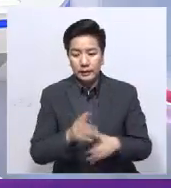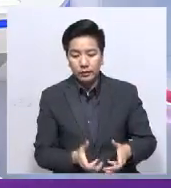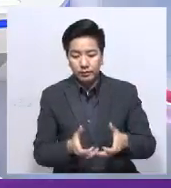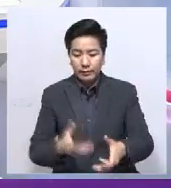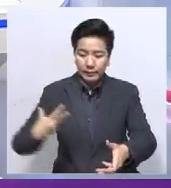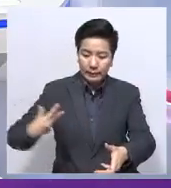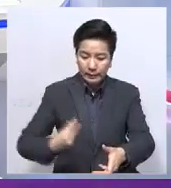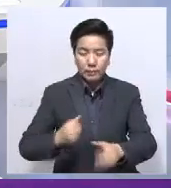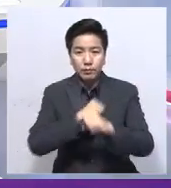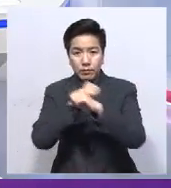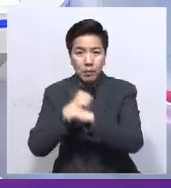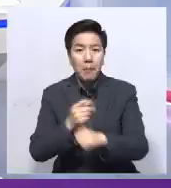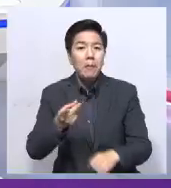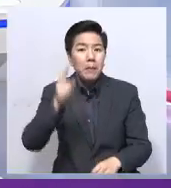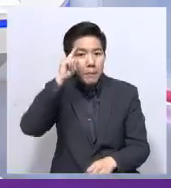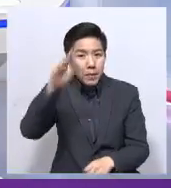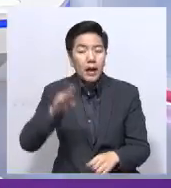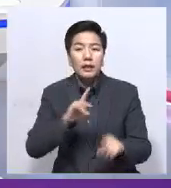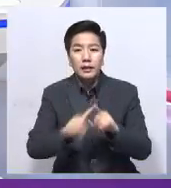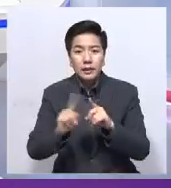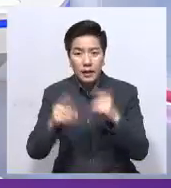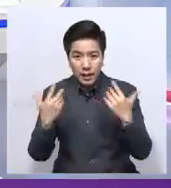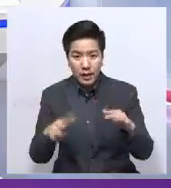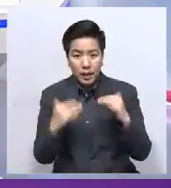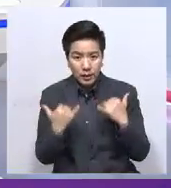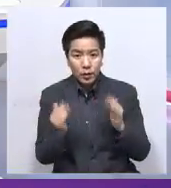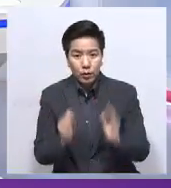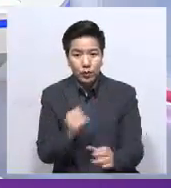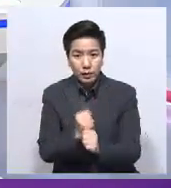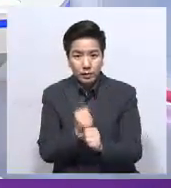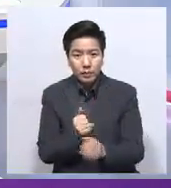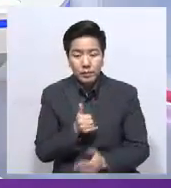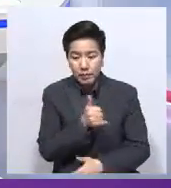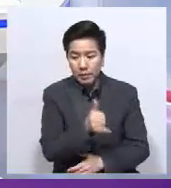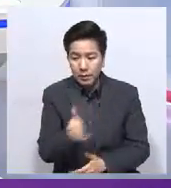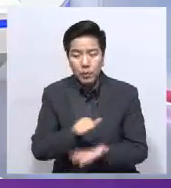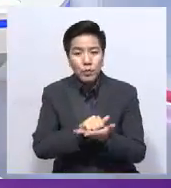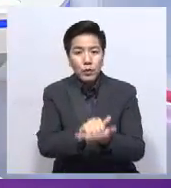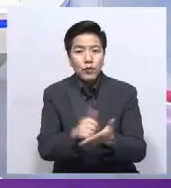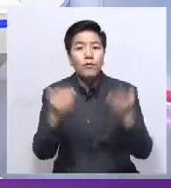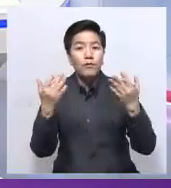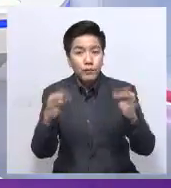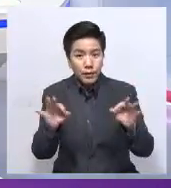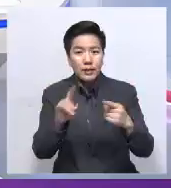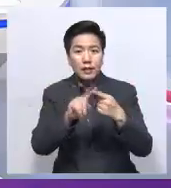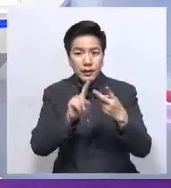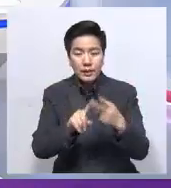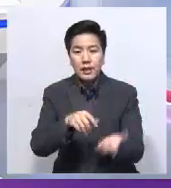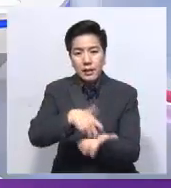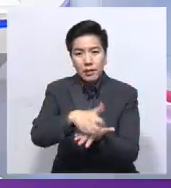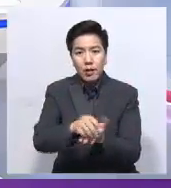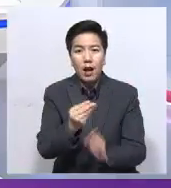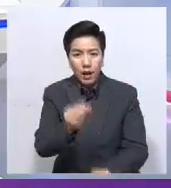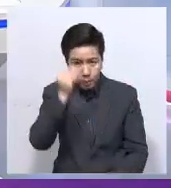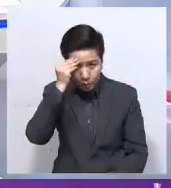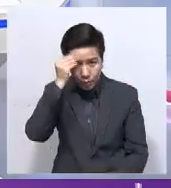งเข้าฉีดวัคซีนป้องกันโรคพิษสุนัขบ้านะคะซึ่งนอกจากว่าเจ้าหน้าที่จะออกให้บริการฟรีแล้วยังมีการให้ความรู้พี่น้องประช